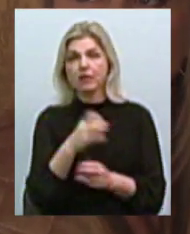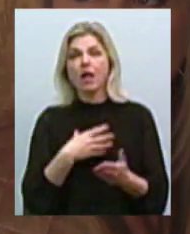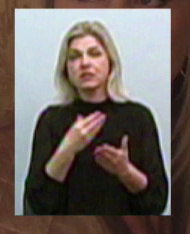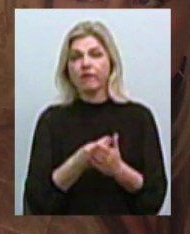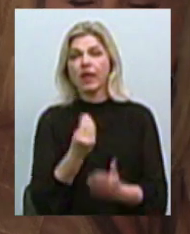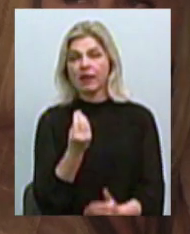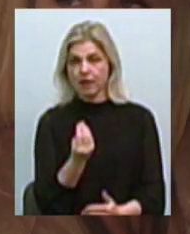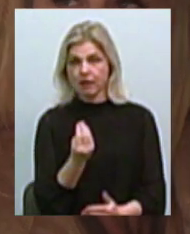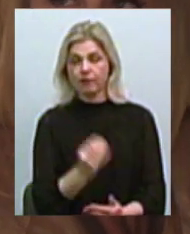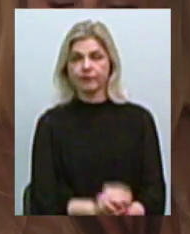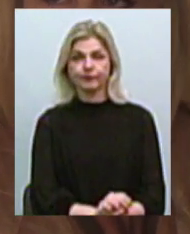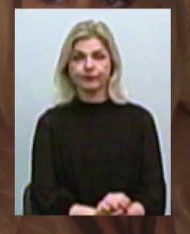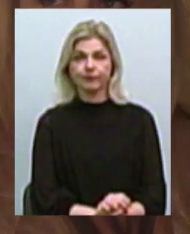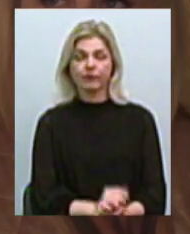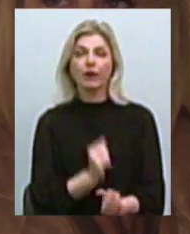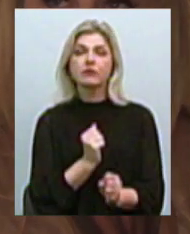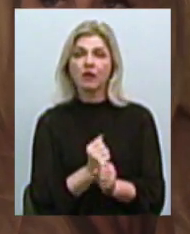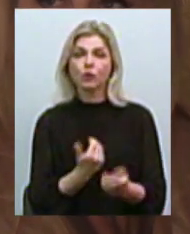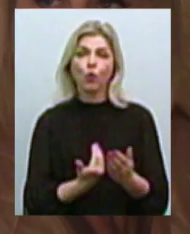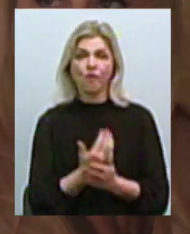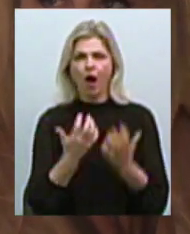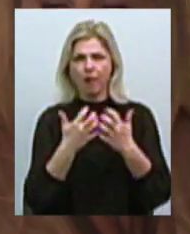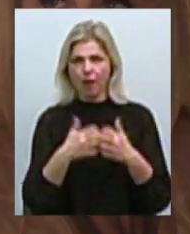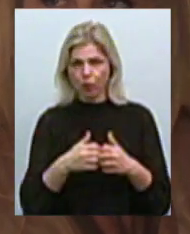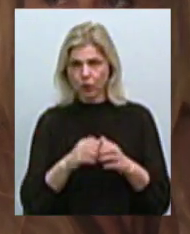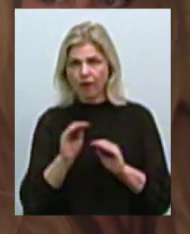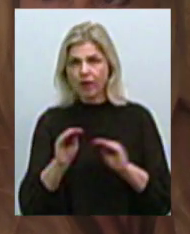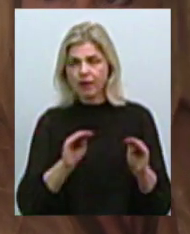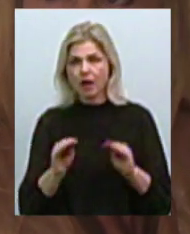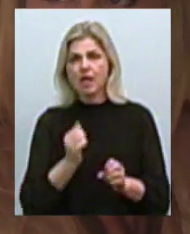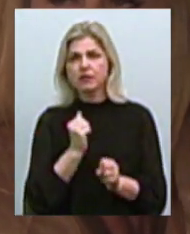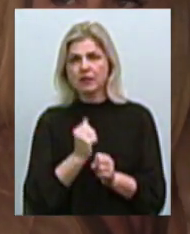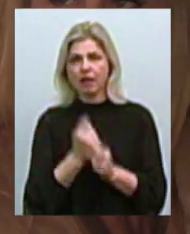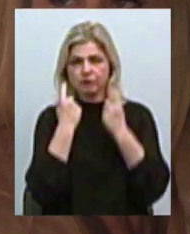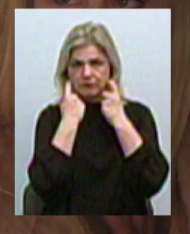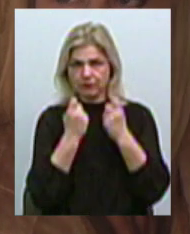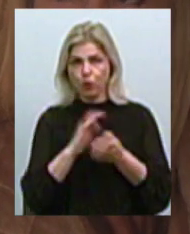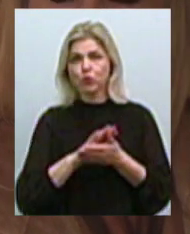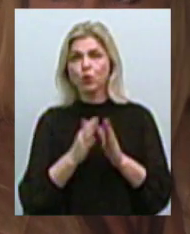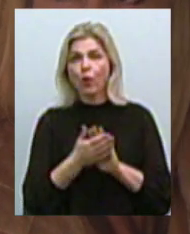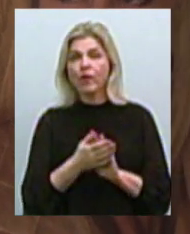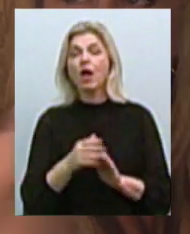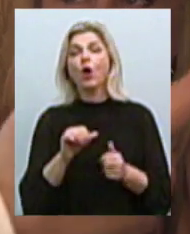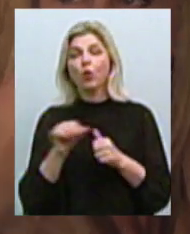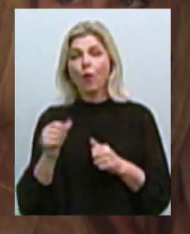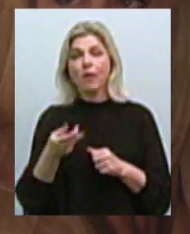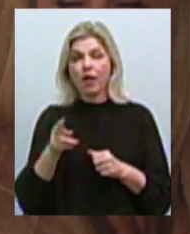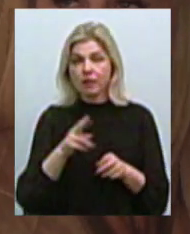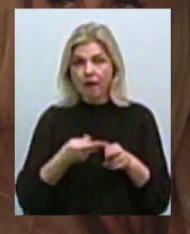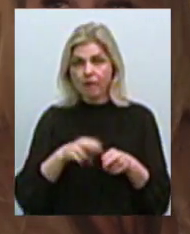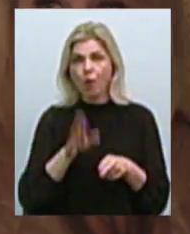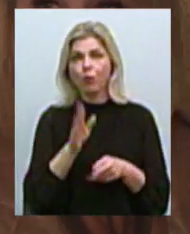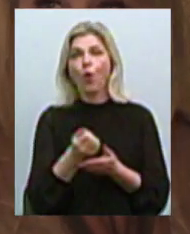гроші, підчеркую. Сделаем новое оборудование, сделаем классные условия, помимо того, что будем